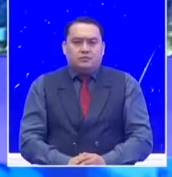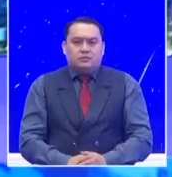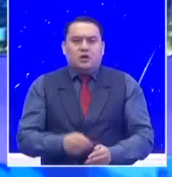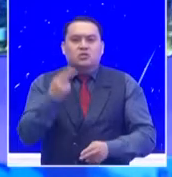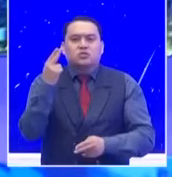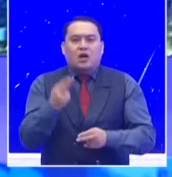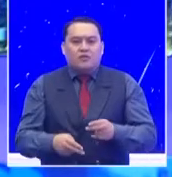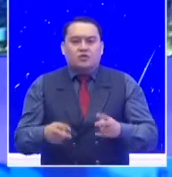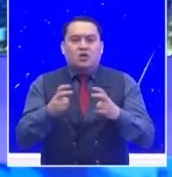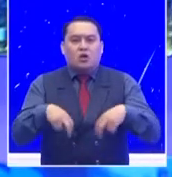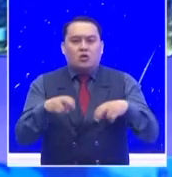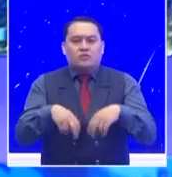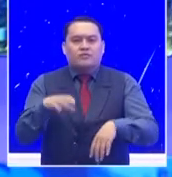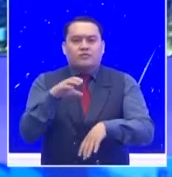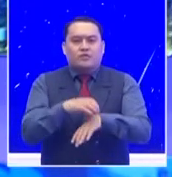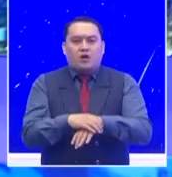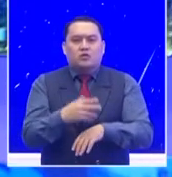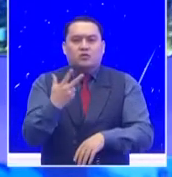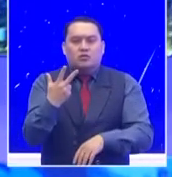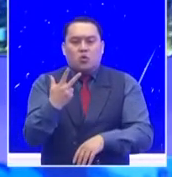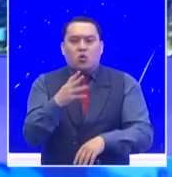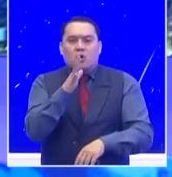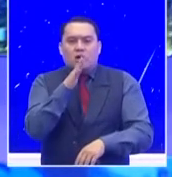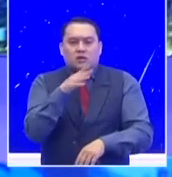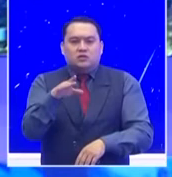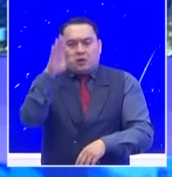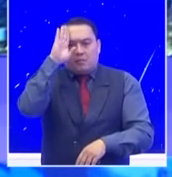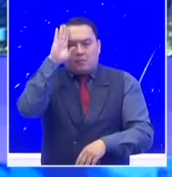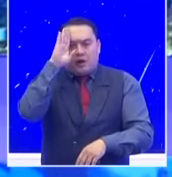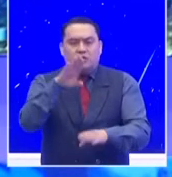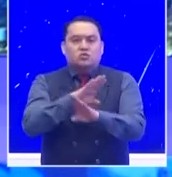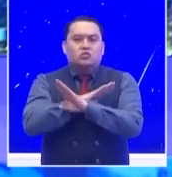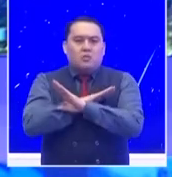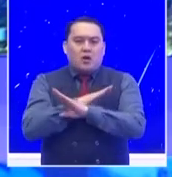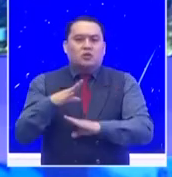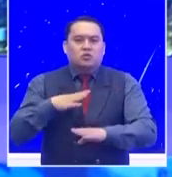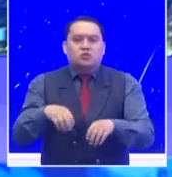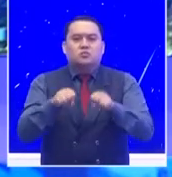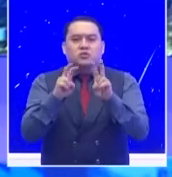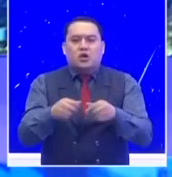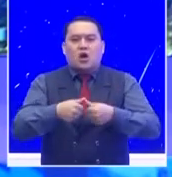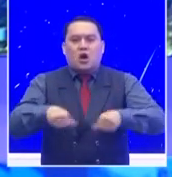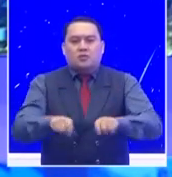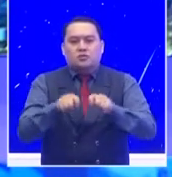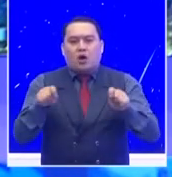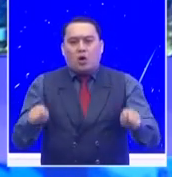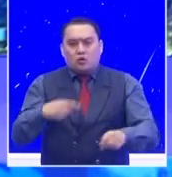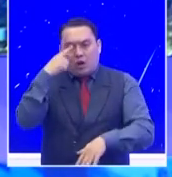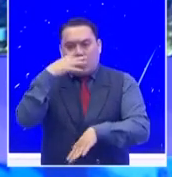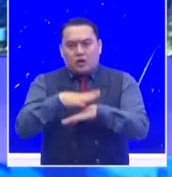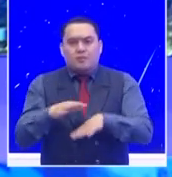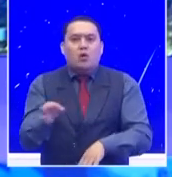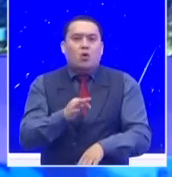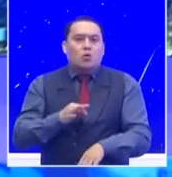Завершены итоги расследования по факту смерти 3-летнего мальчика в Красайском районе. Специальная комиссия, созданная по поручению акима Алматинской области